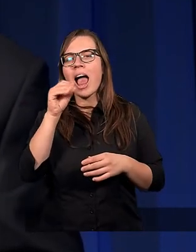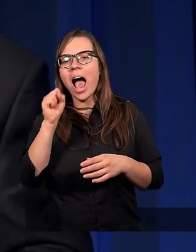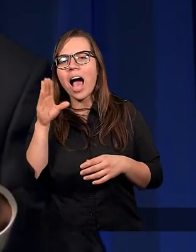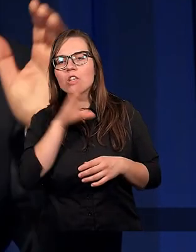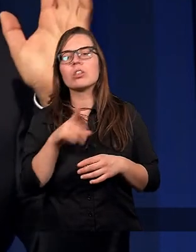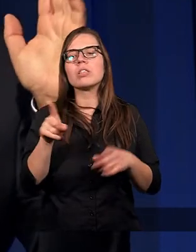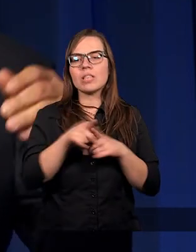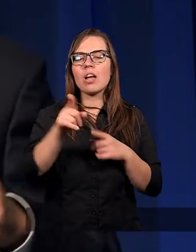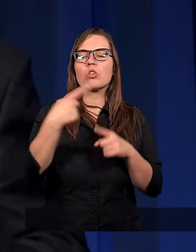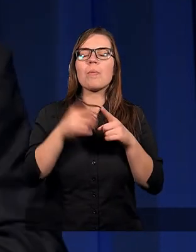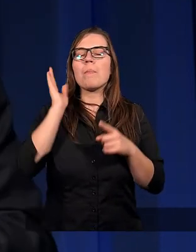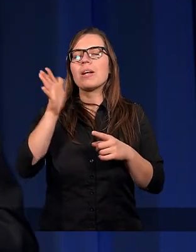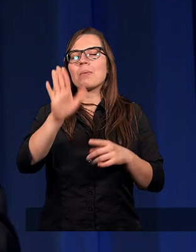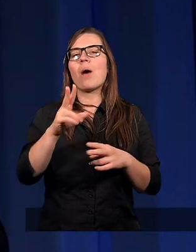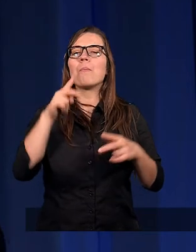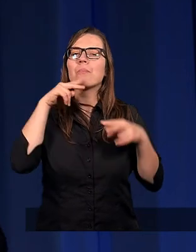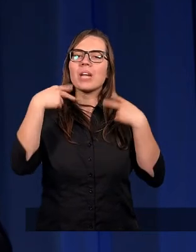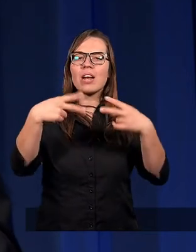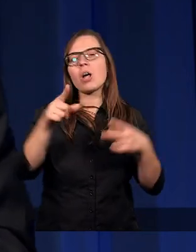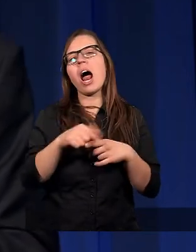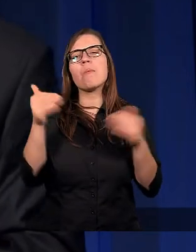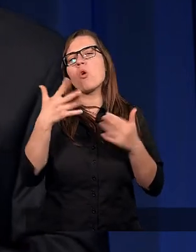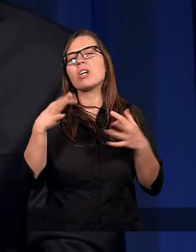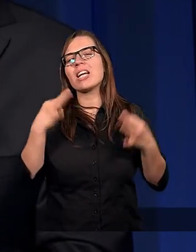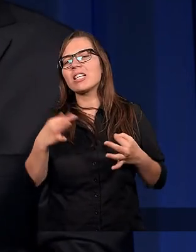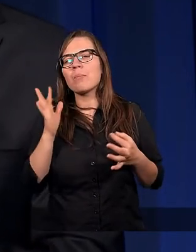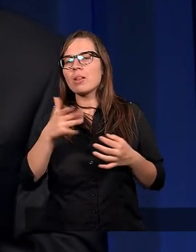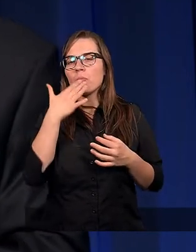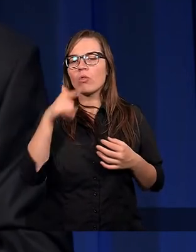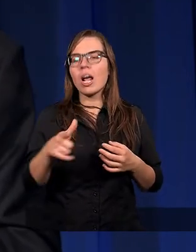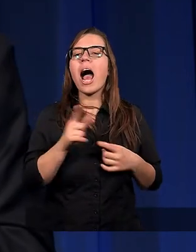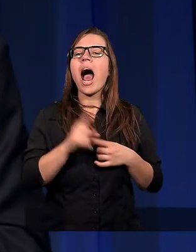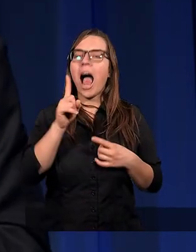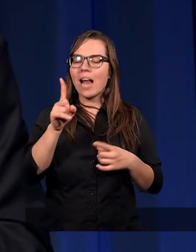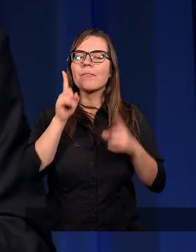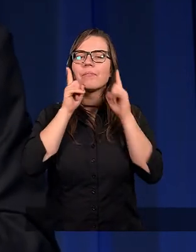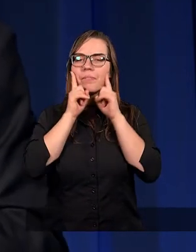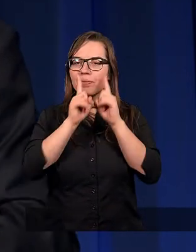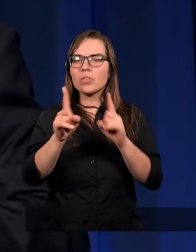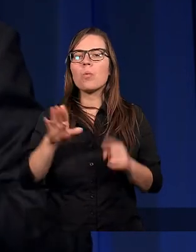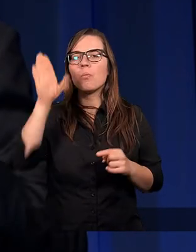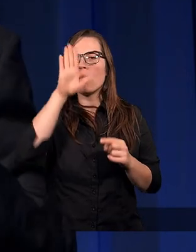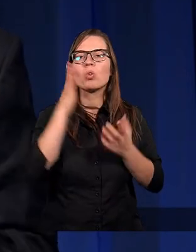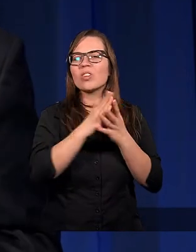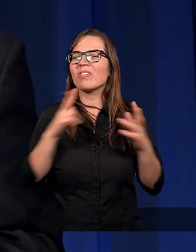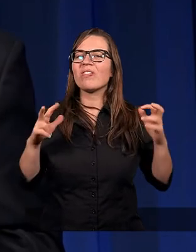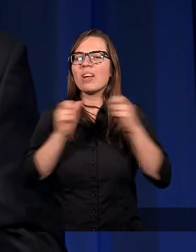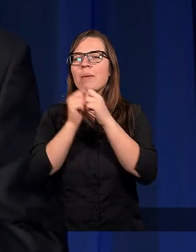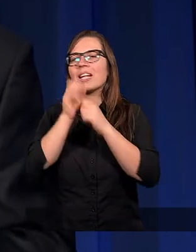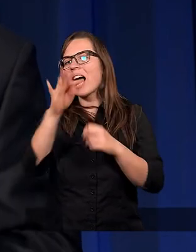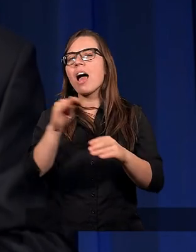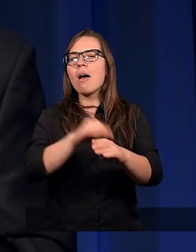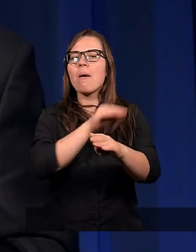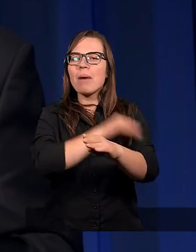on, ten to dopiero będzie miał przesłanie, ale może nie dzisiaj o tym będę mówił, ale rzeczywiście Bóg wymyślał już takie metody,